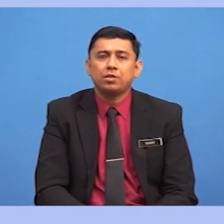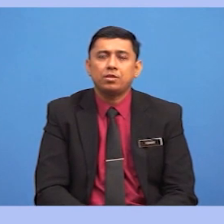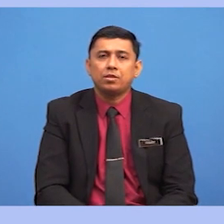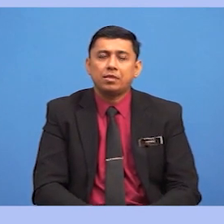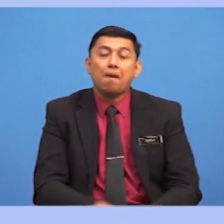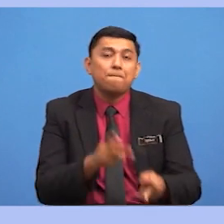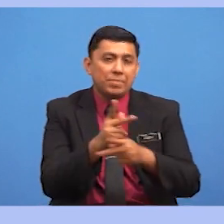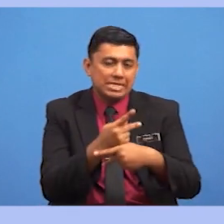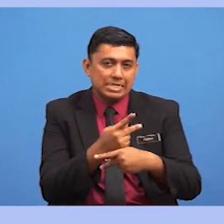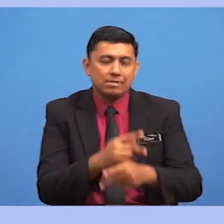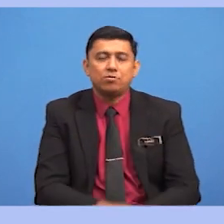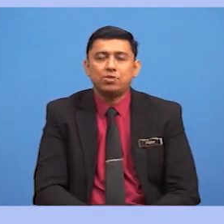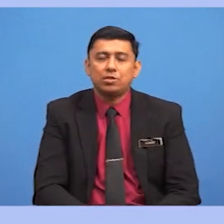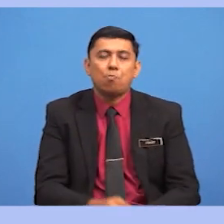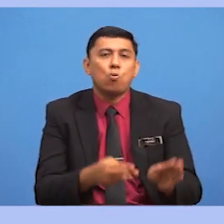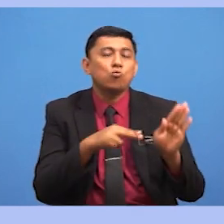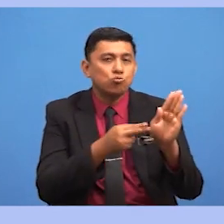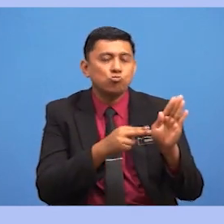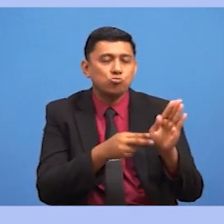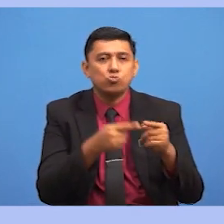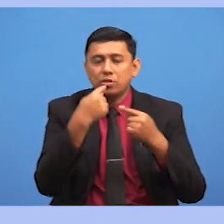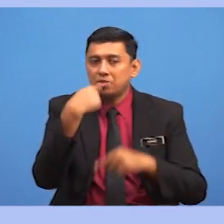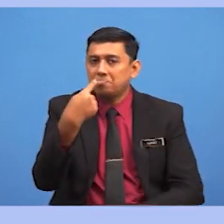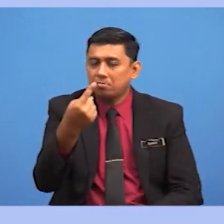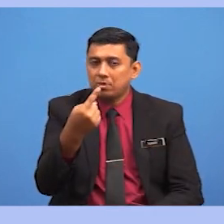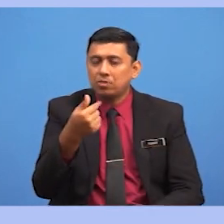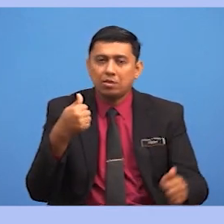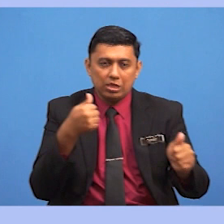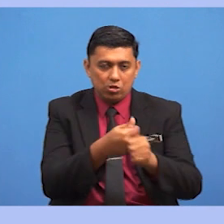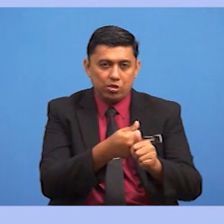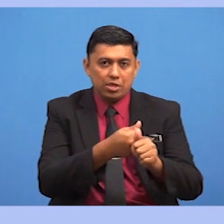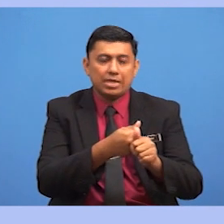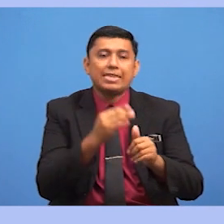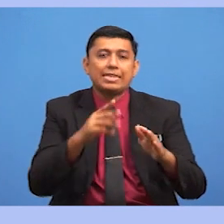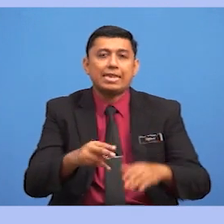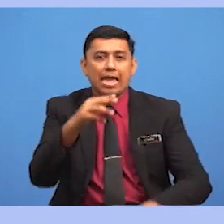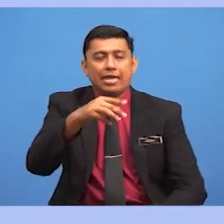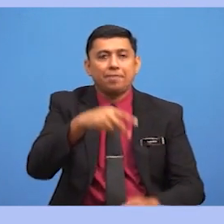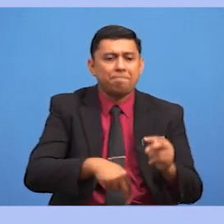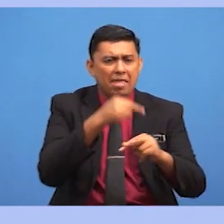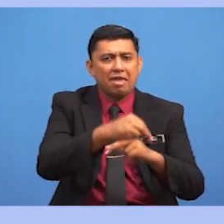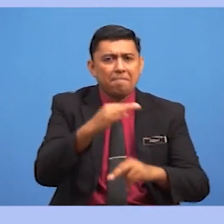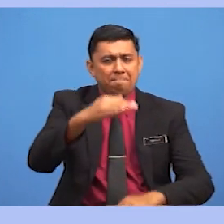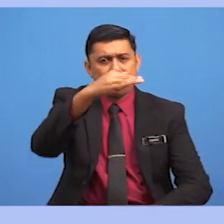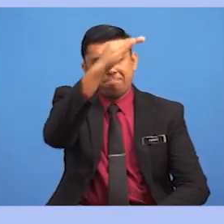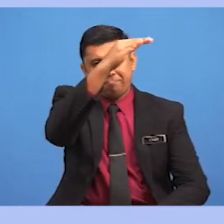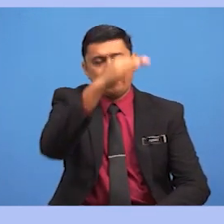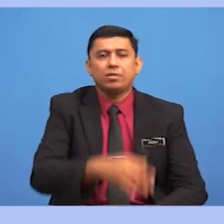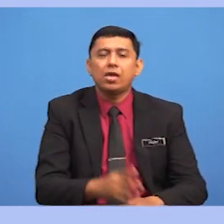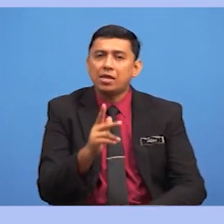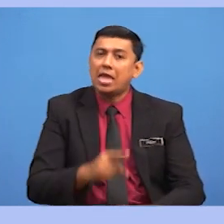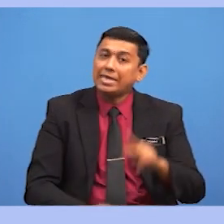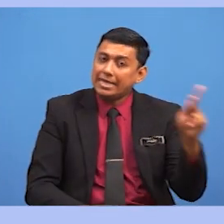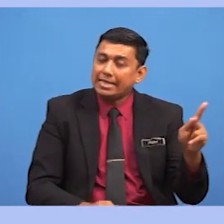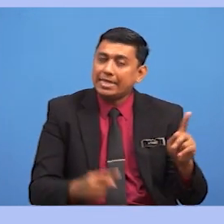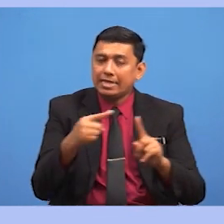Secara prinsipnya, unsur-unsur tersebut disusun mengikut tertib menaik nombor proton dari kiri